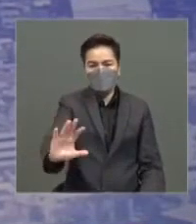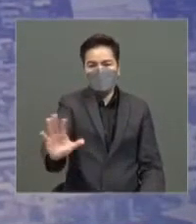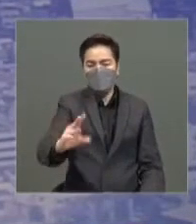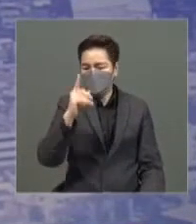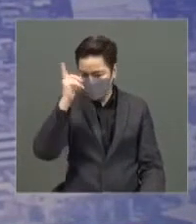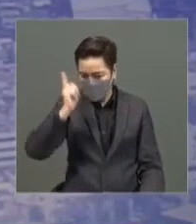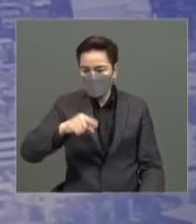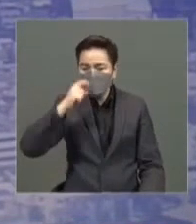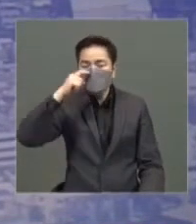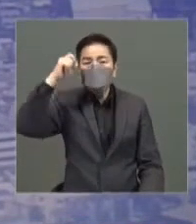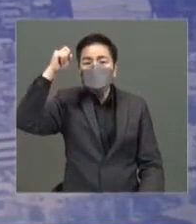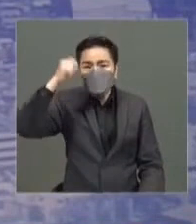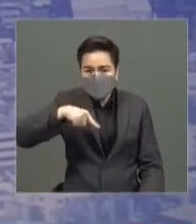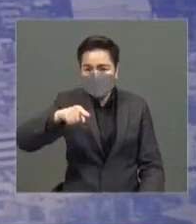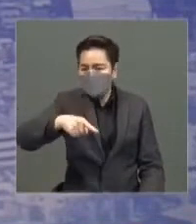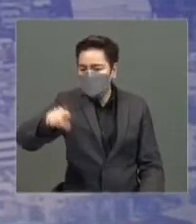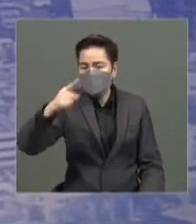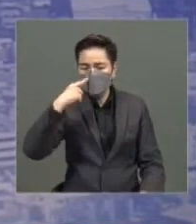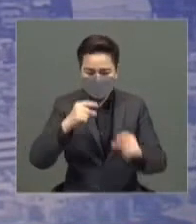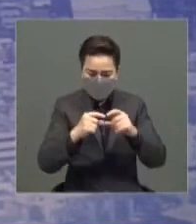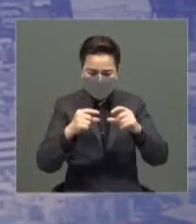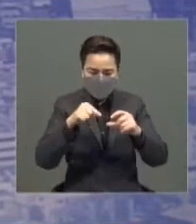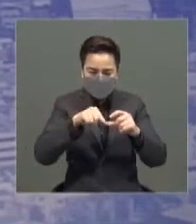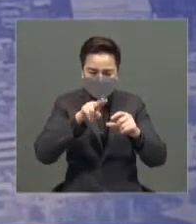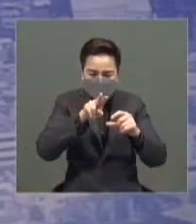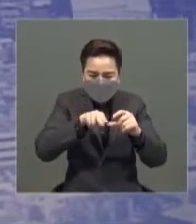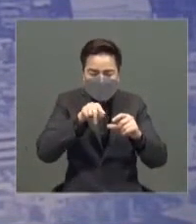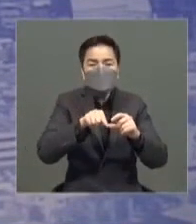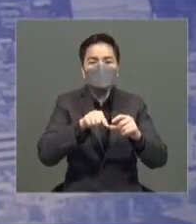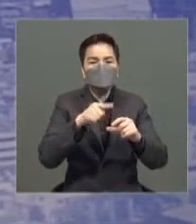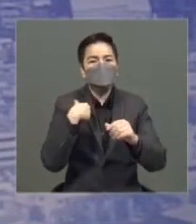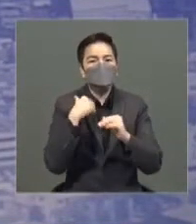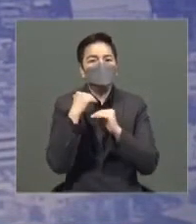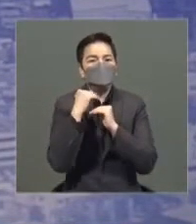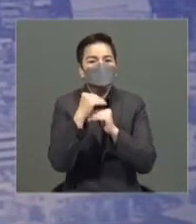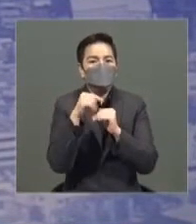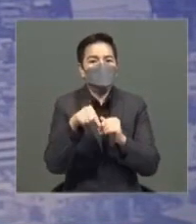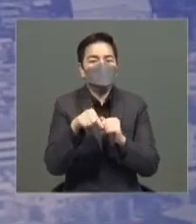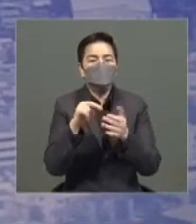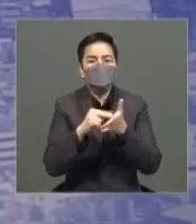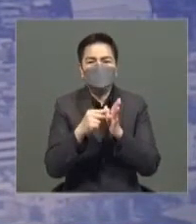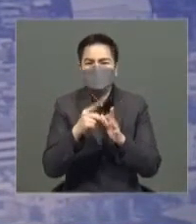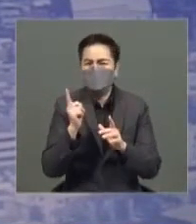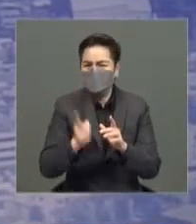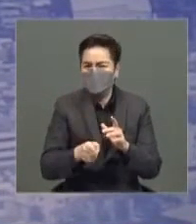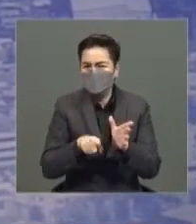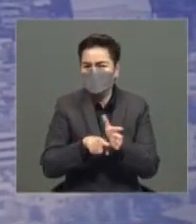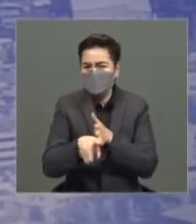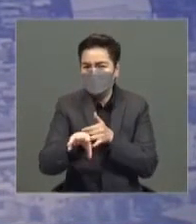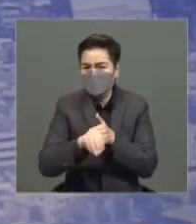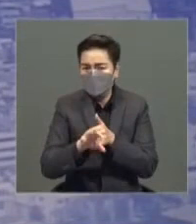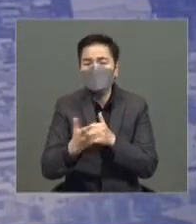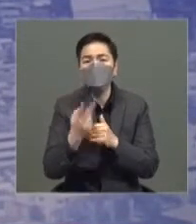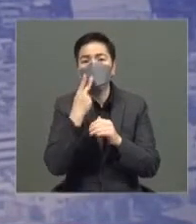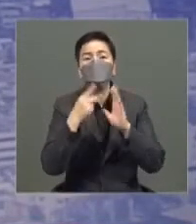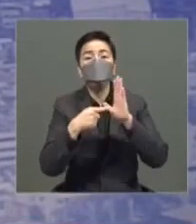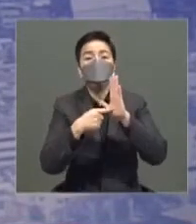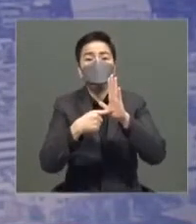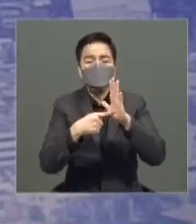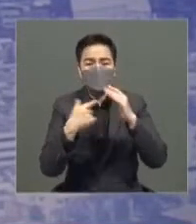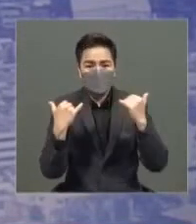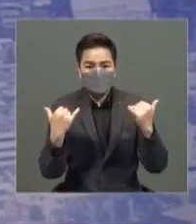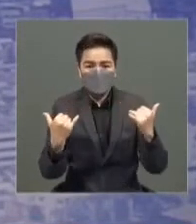วจซ้ำใหม่เพราะว่า rapid test นั้นอาจจะยังมีข้อจำกัดในการที่จะยืนยันการติดเชื้อยกตัวอย่างเช่นนะ